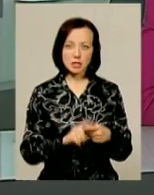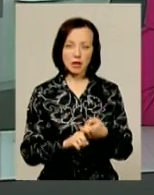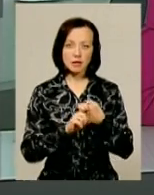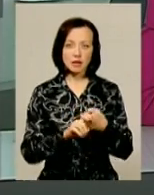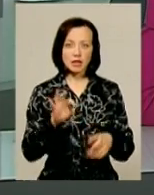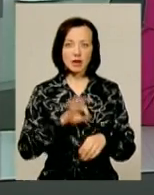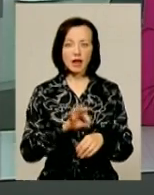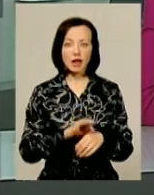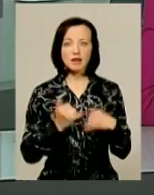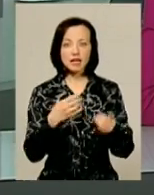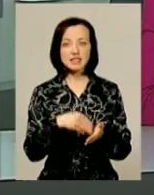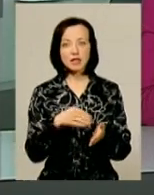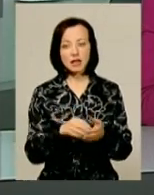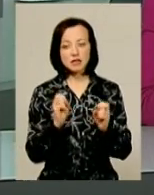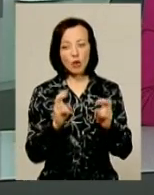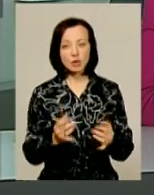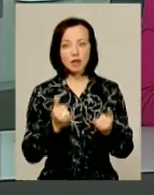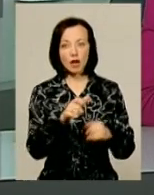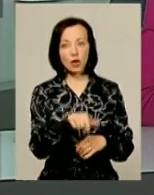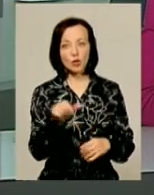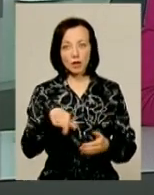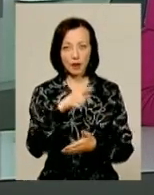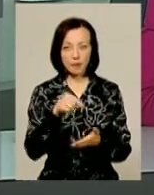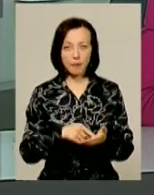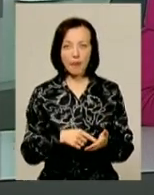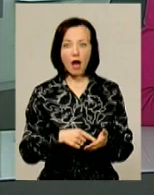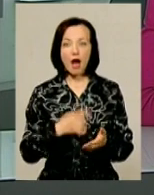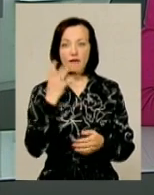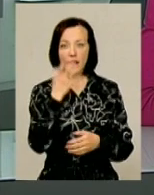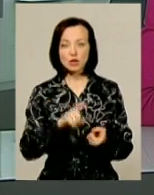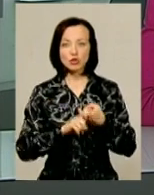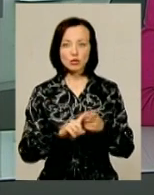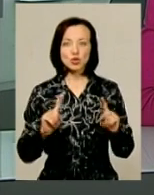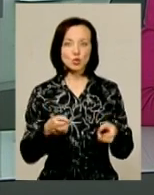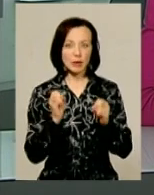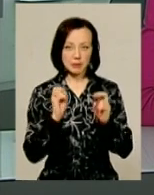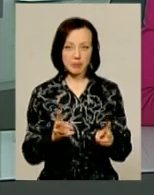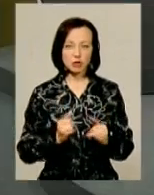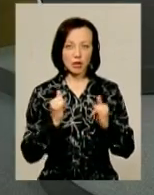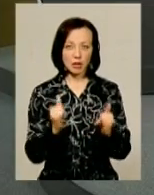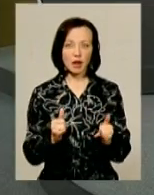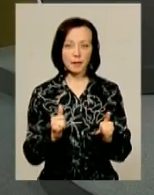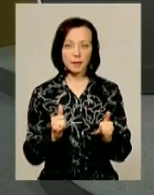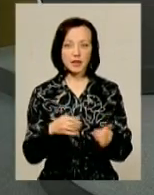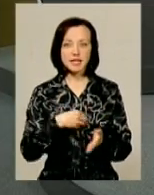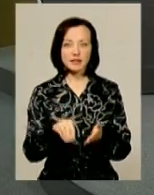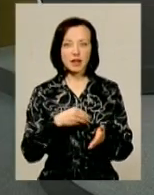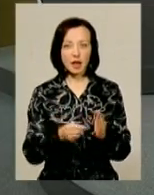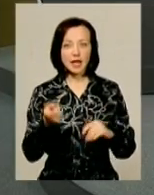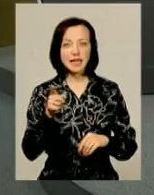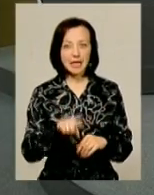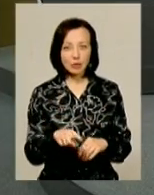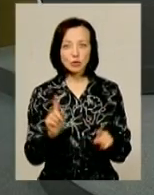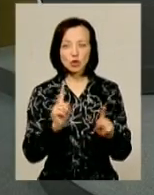для свиней і чи несе вона якусь загрозу для людей? Африканська чума дуже небезпечна для свиней тим,